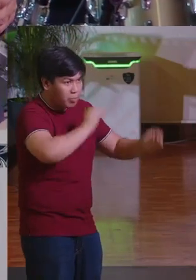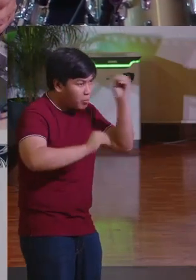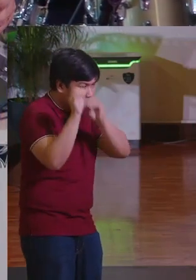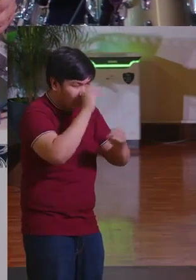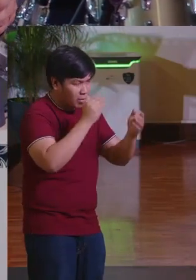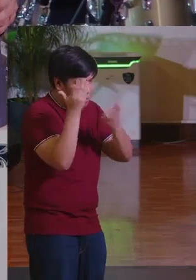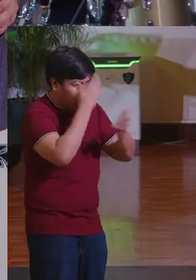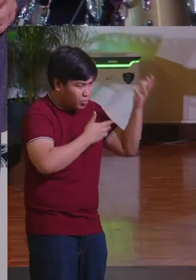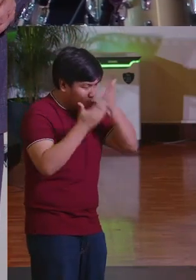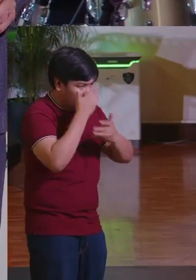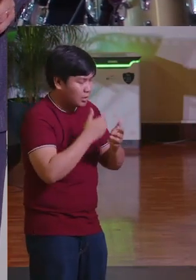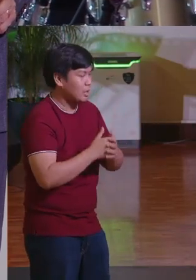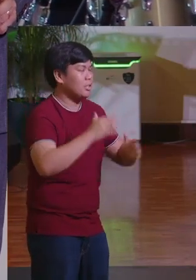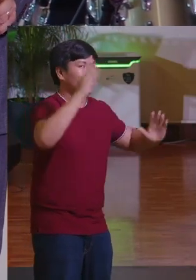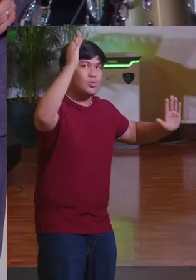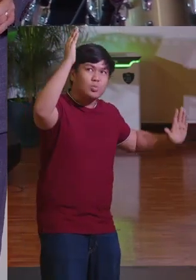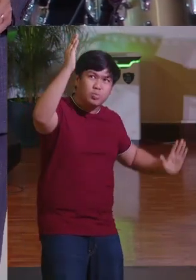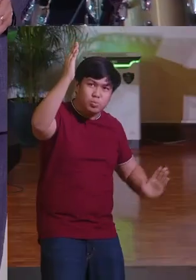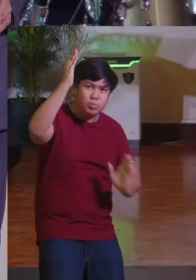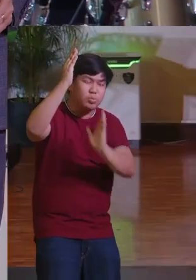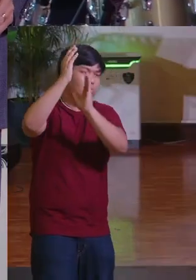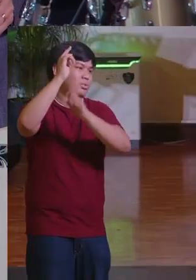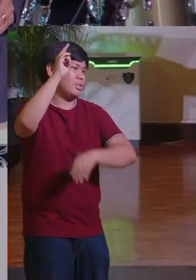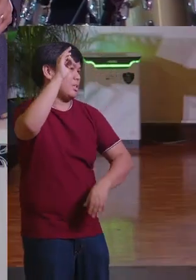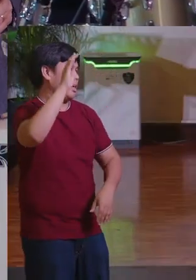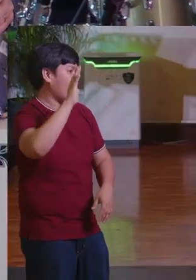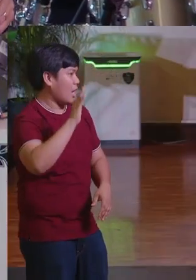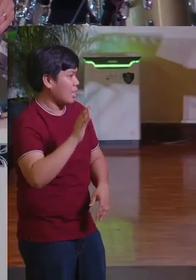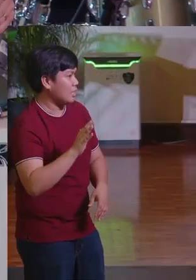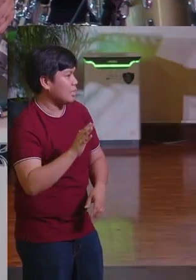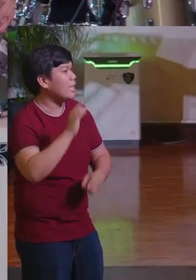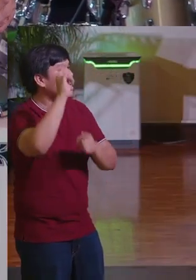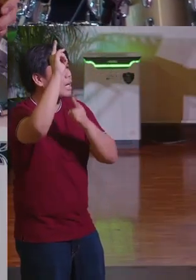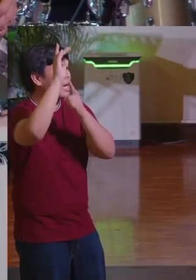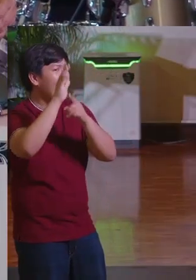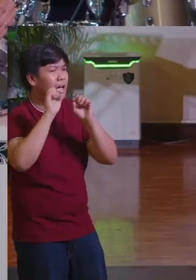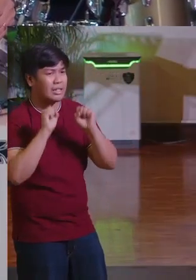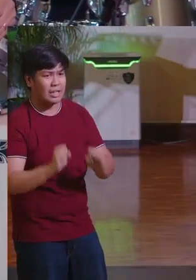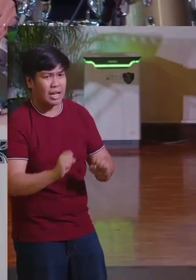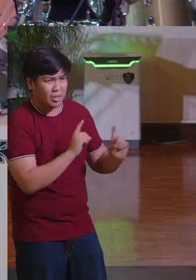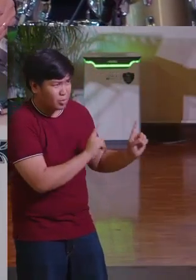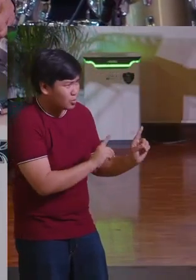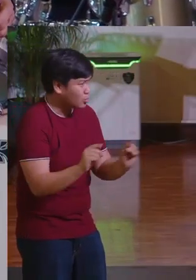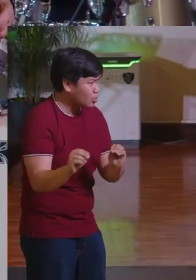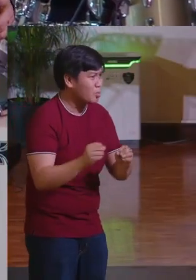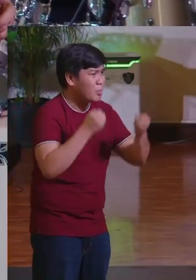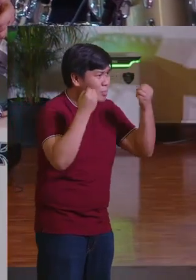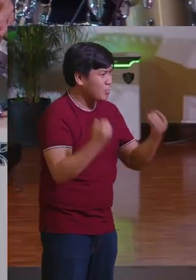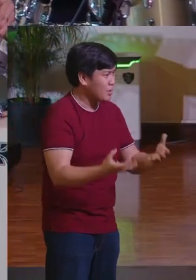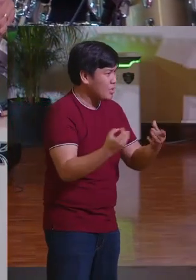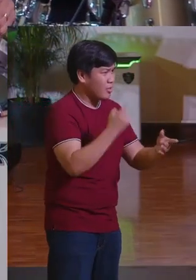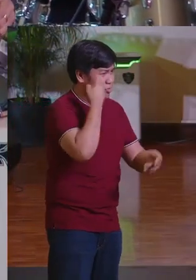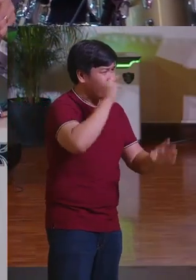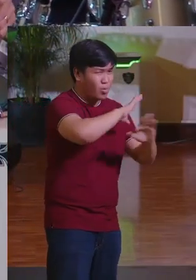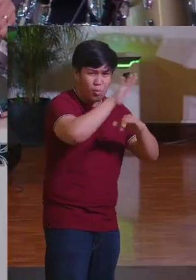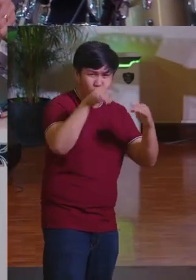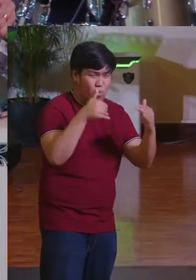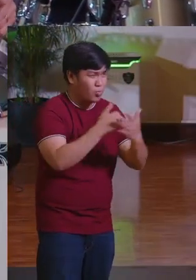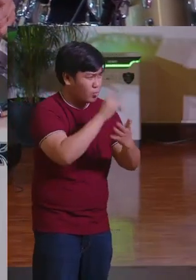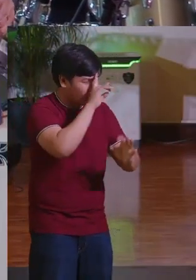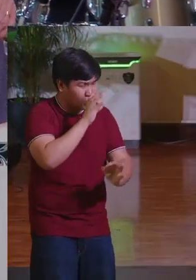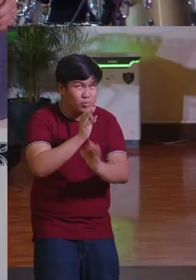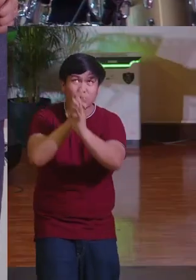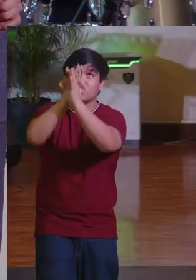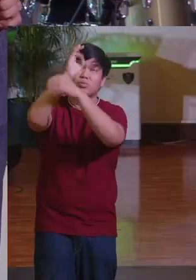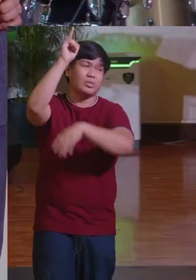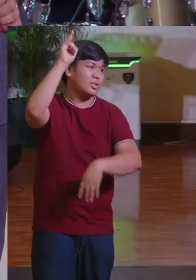Napakasayang isipin kung ano ang maaari niyang gawin sa mga taong tapat at talagang lubos